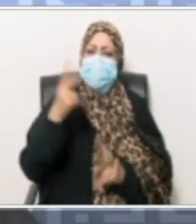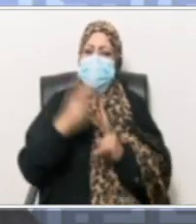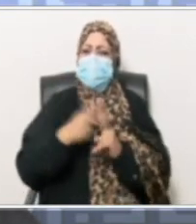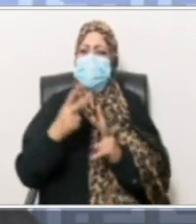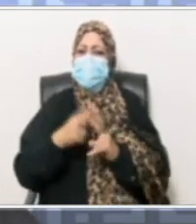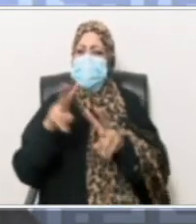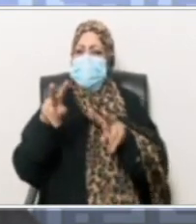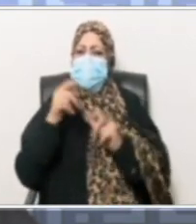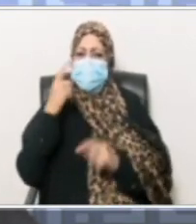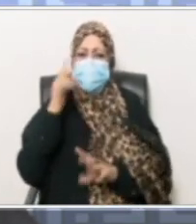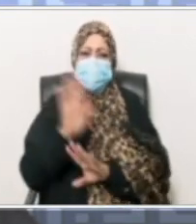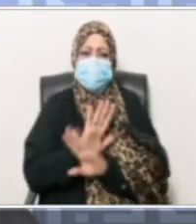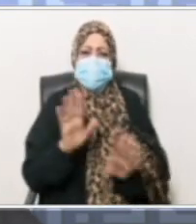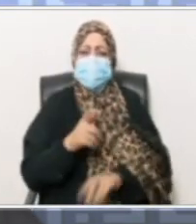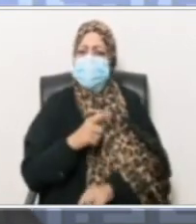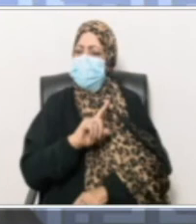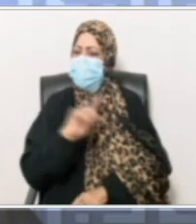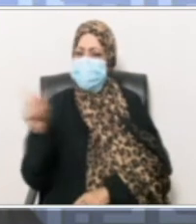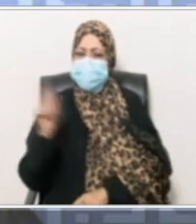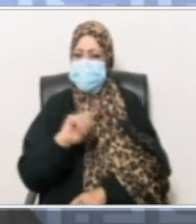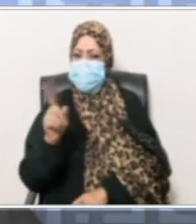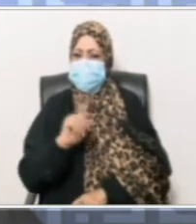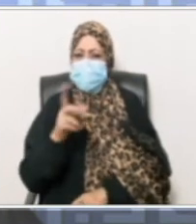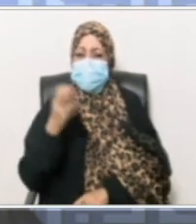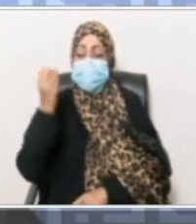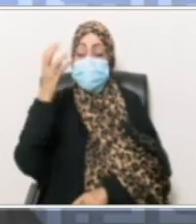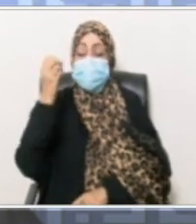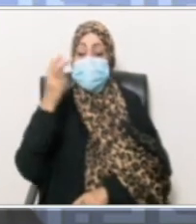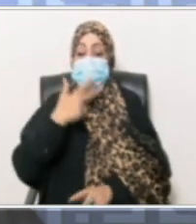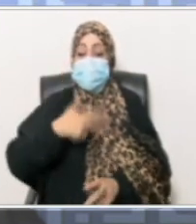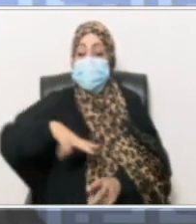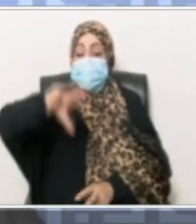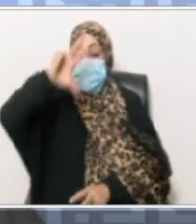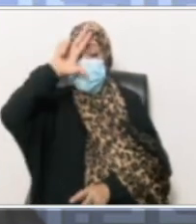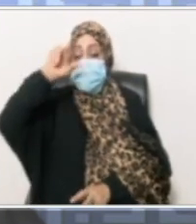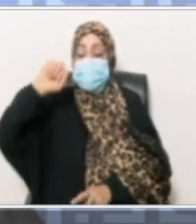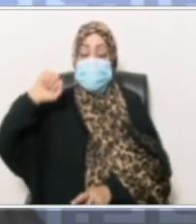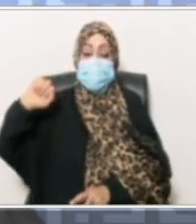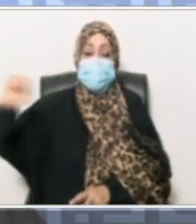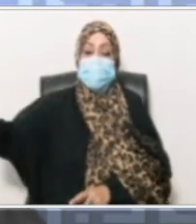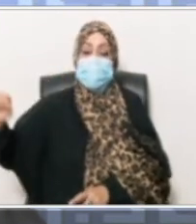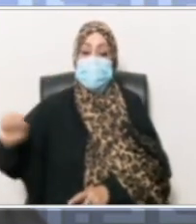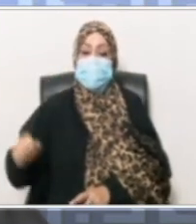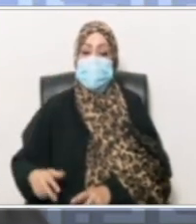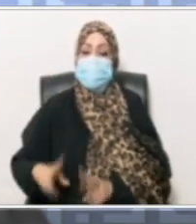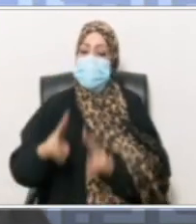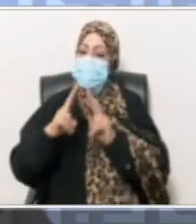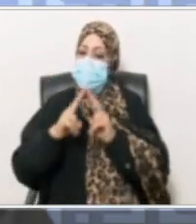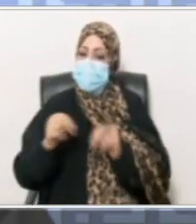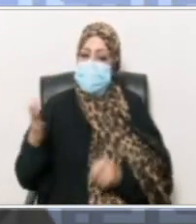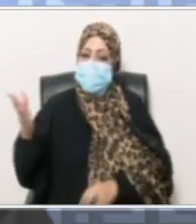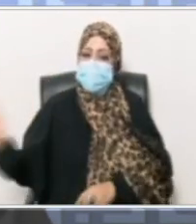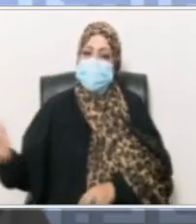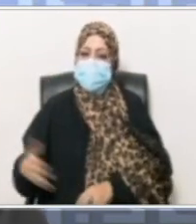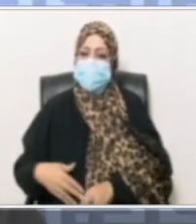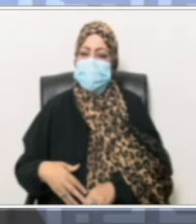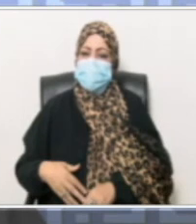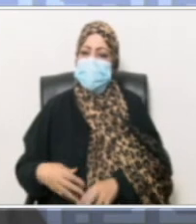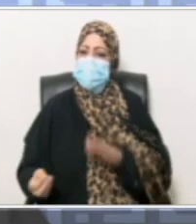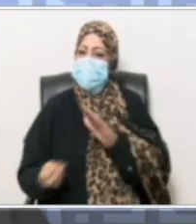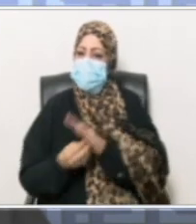بنغازي التاريخ سيخرج، بنغازي البيضة التي منها الجامعة الإسلامية وخرجت العلماء جيلا بعد